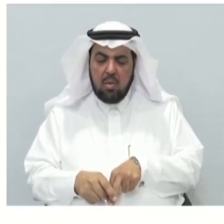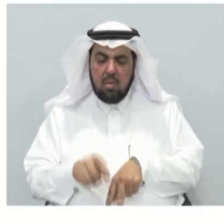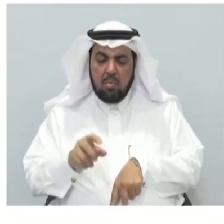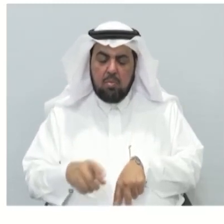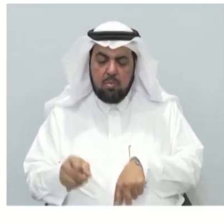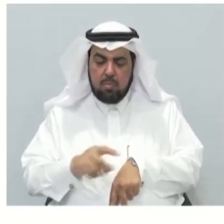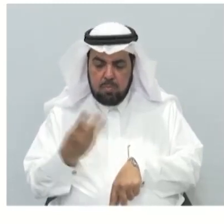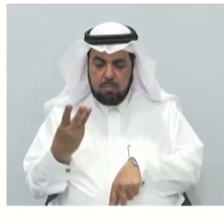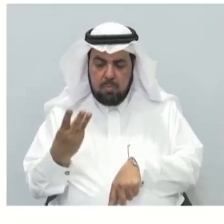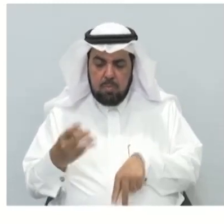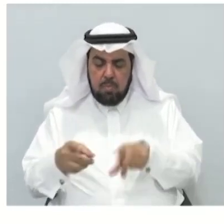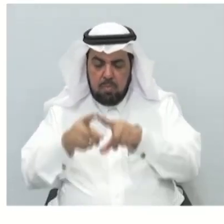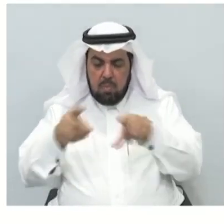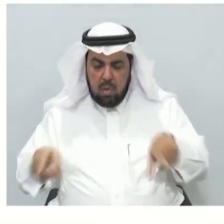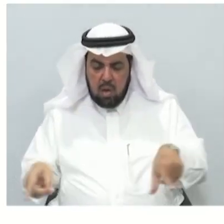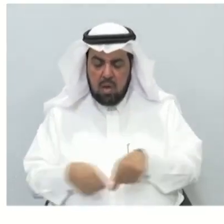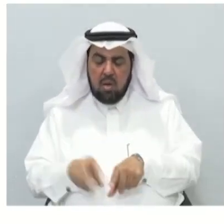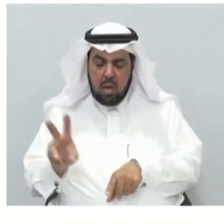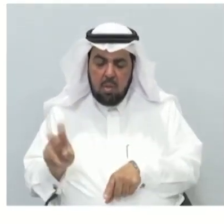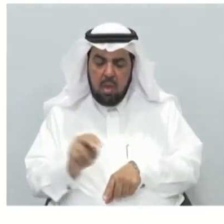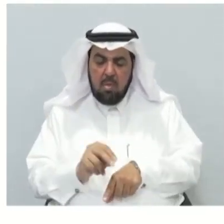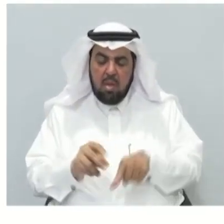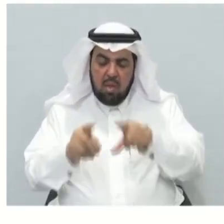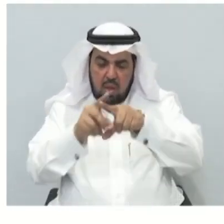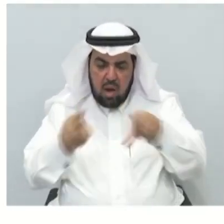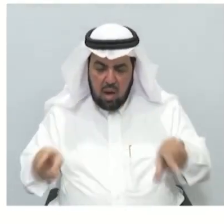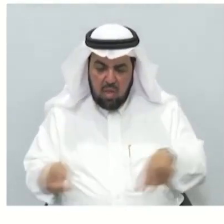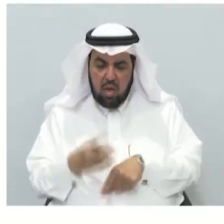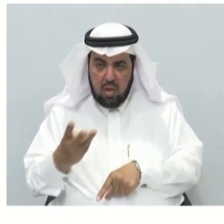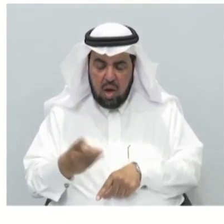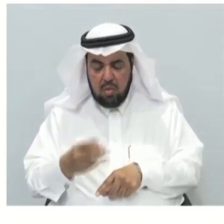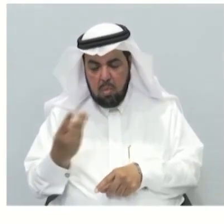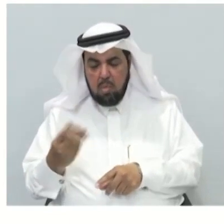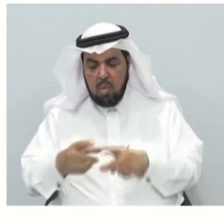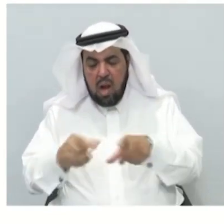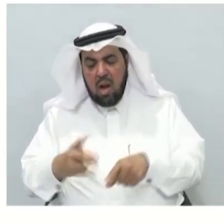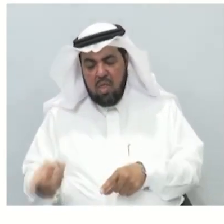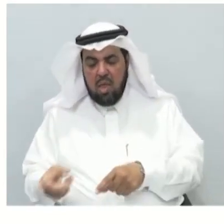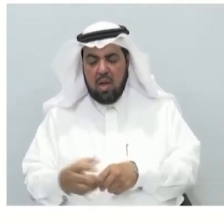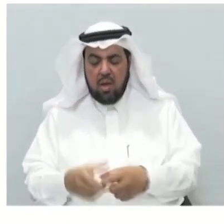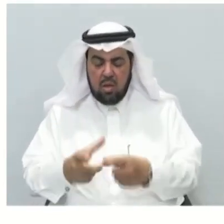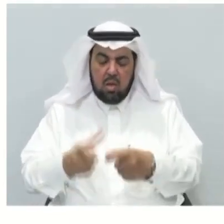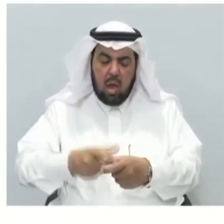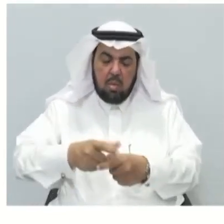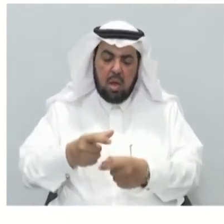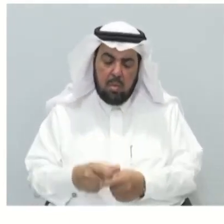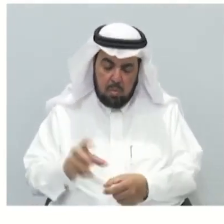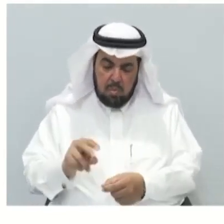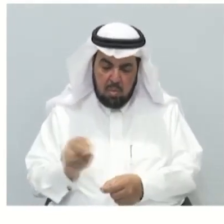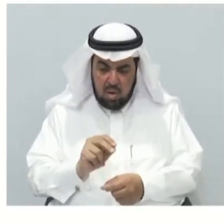ثلاث اضلاع في مثلث تطابق ثلاث اضلاع اخرى في مثلث راح نقول ان المثلثين هذول